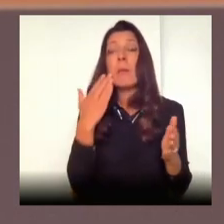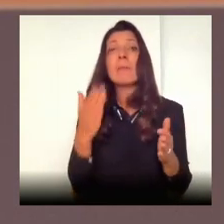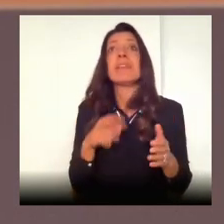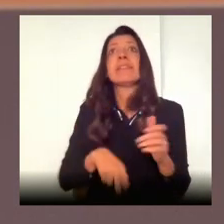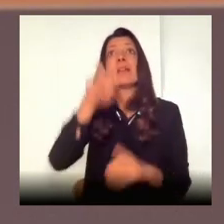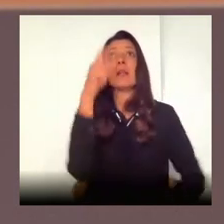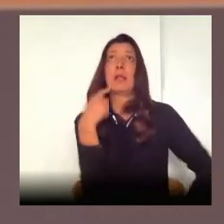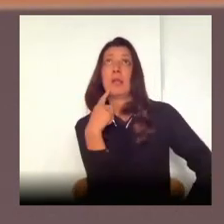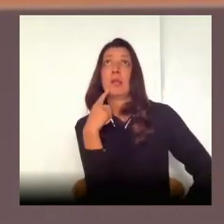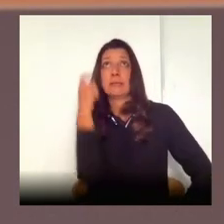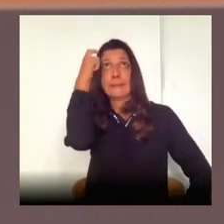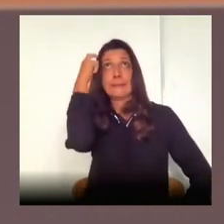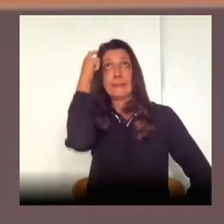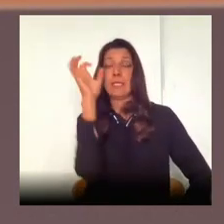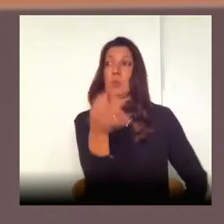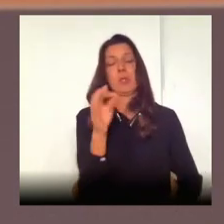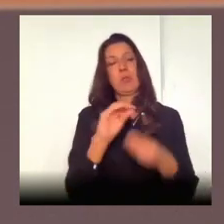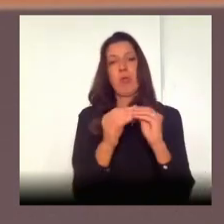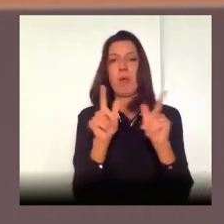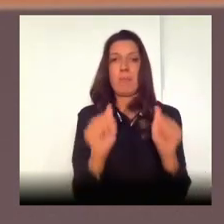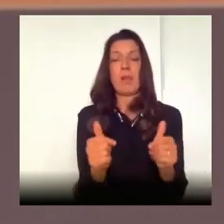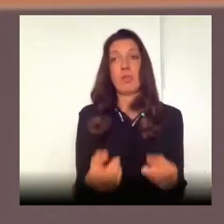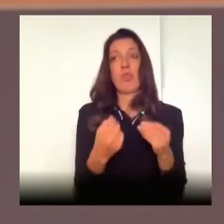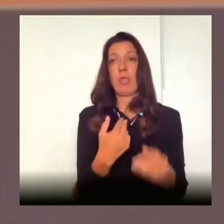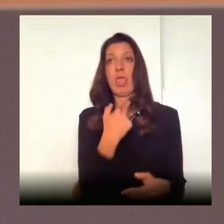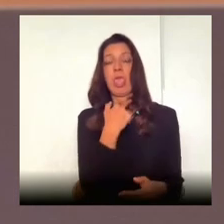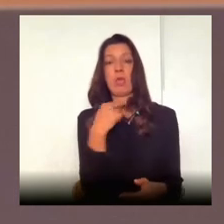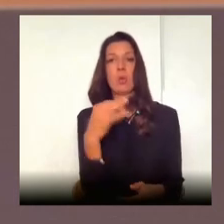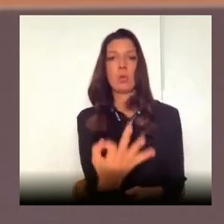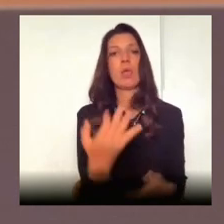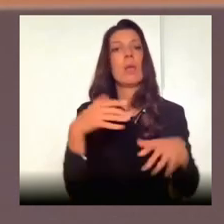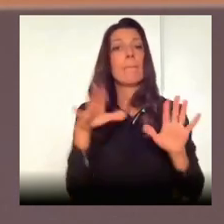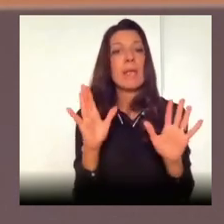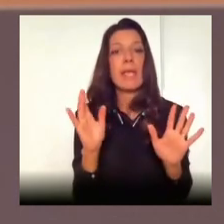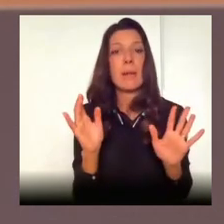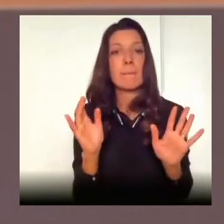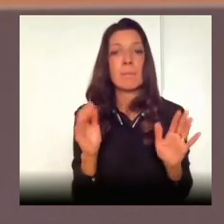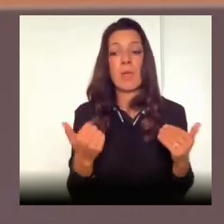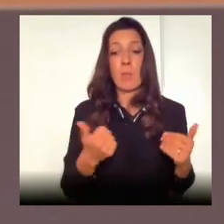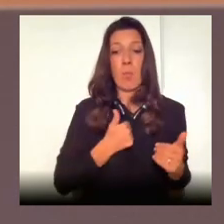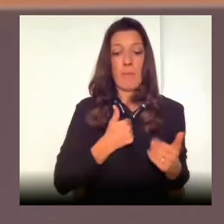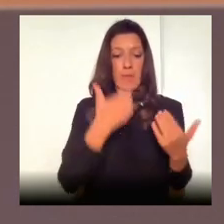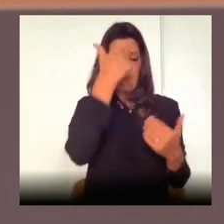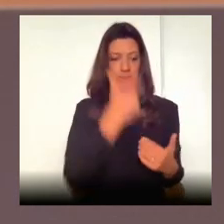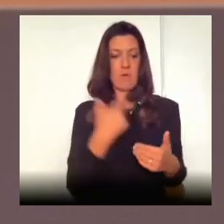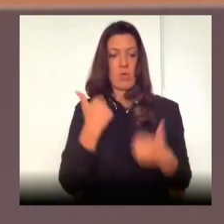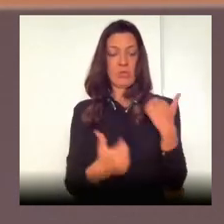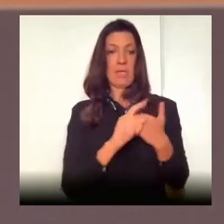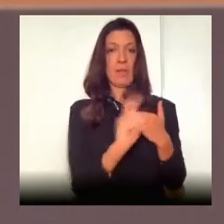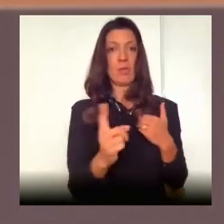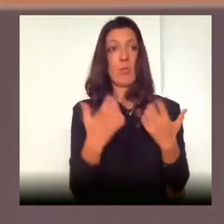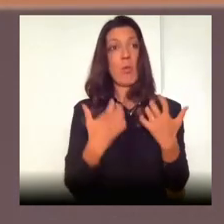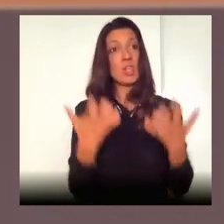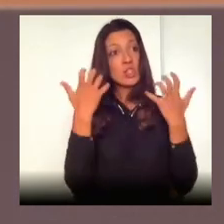je vais avoir un problème. Je vais vivre une situation handicapante. Mais en aucun cas, je ne suis une personne handicapée parce que tout ce que je veux